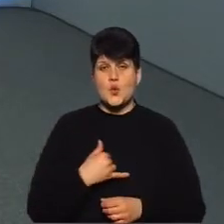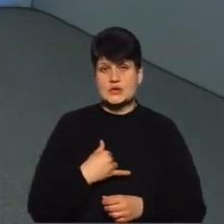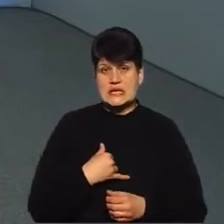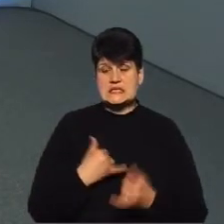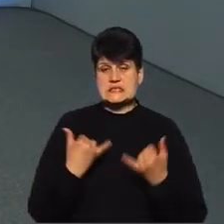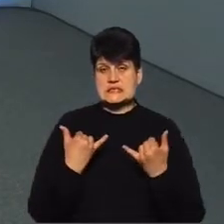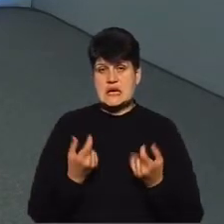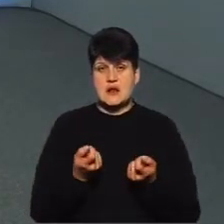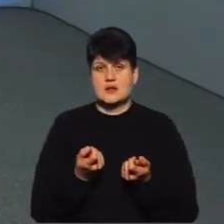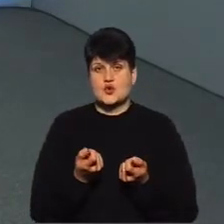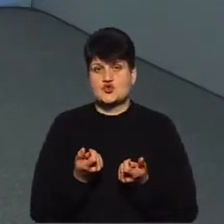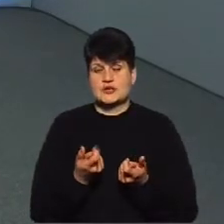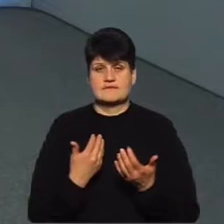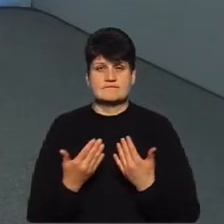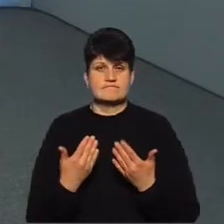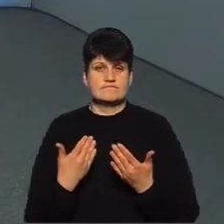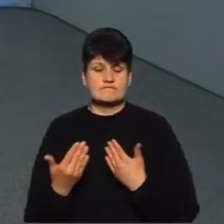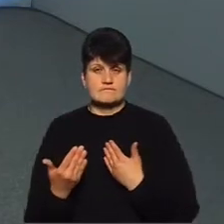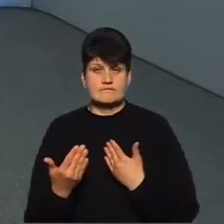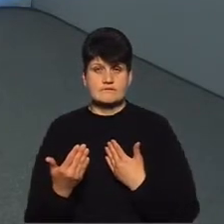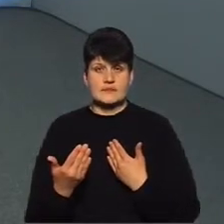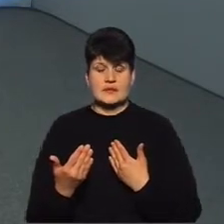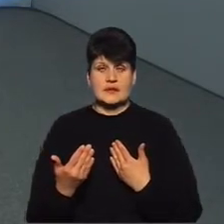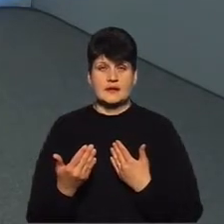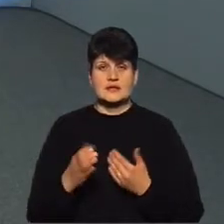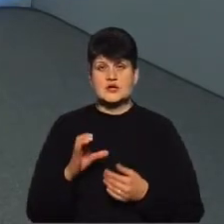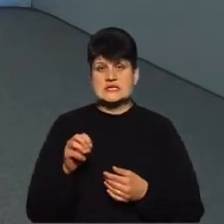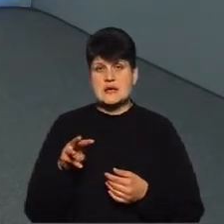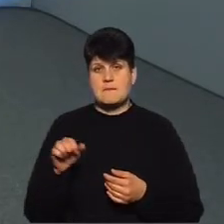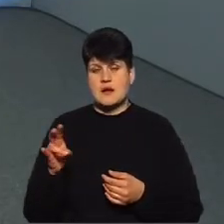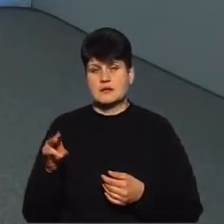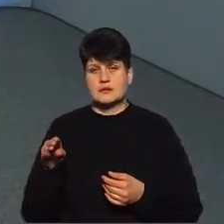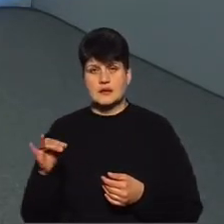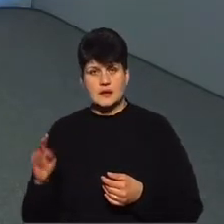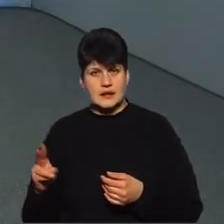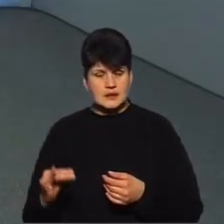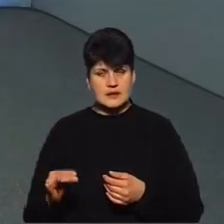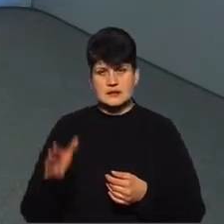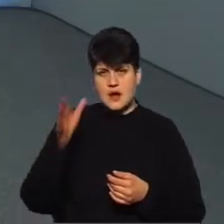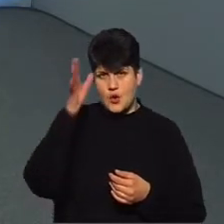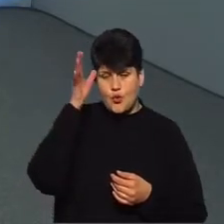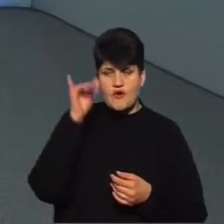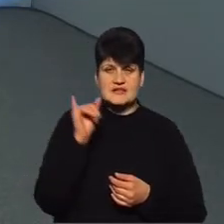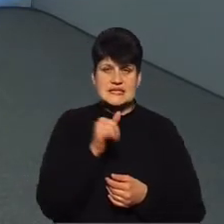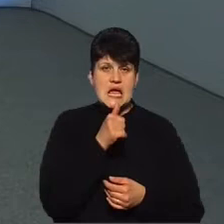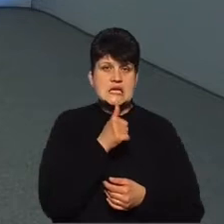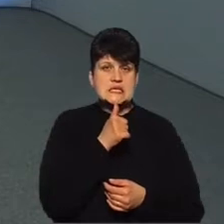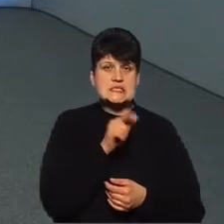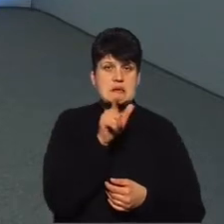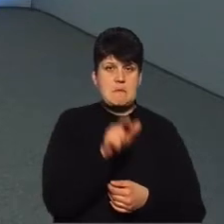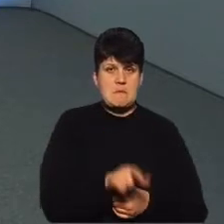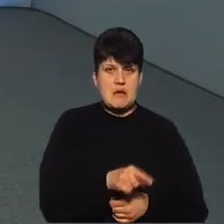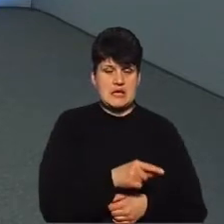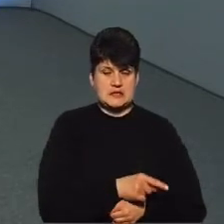таке ставлення навіть до самої семантики. Науковець і експерт, наприклад. Розумієте, зараз